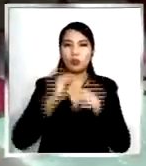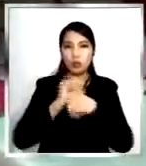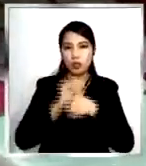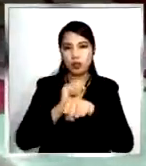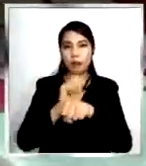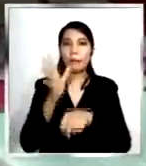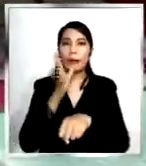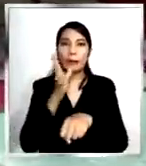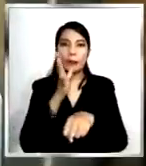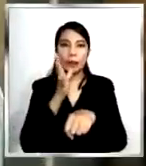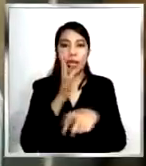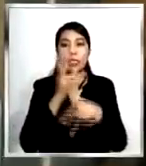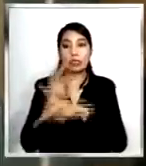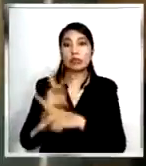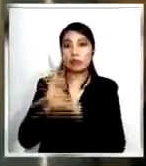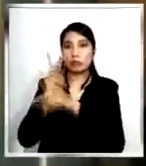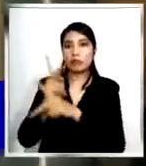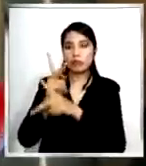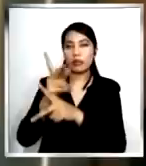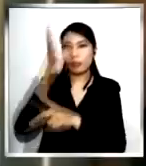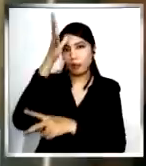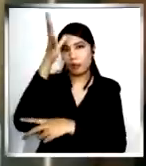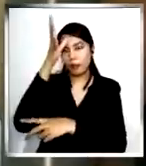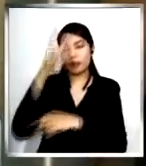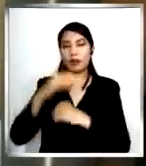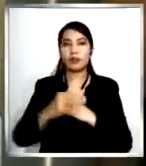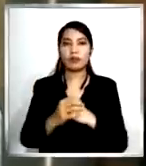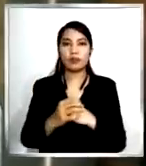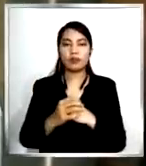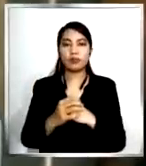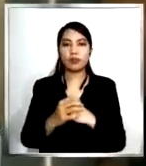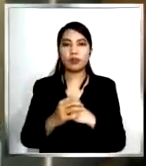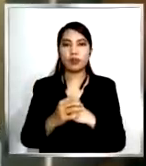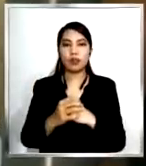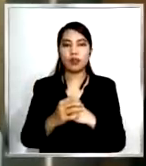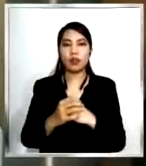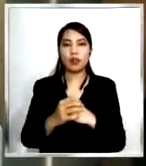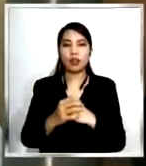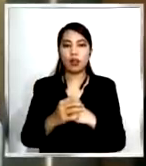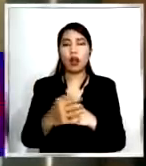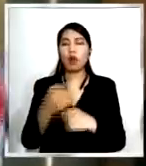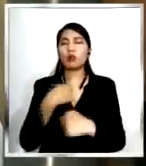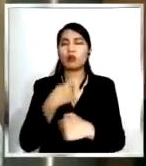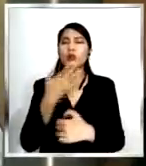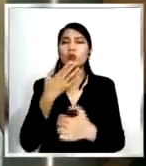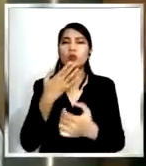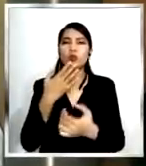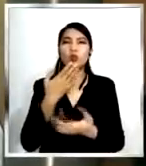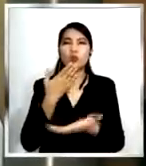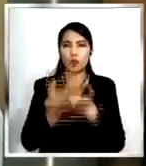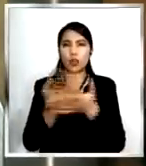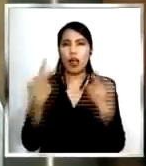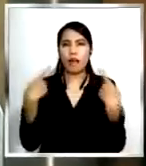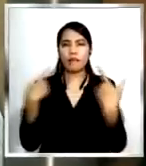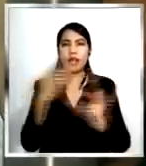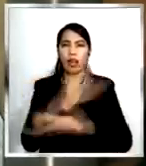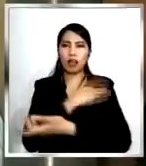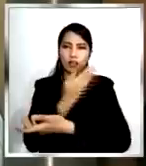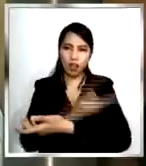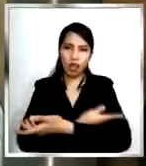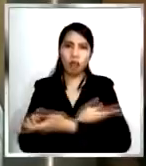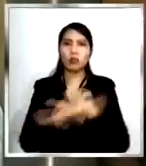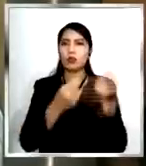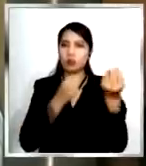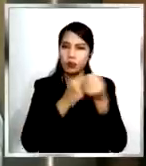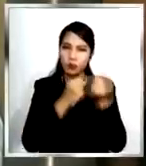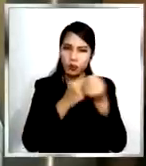mister. Talagang nagiging parang proud ka naman at least may anak kang ganyan na talagang tumitingin sa iyo, makita. sana sila ng